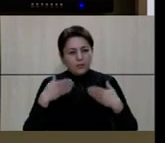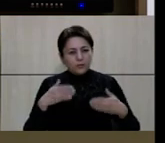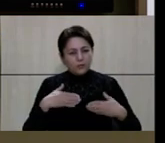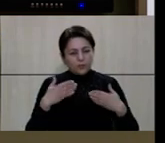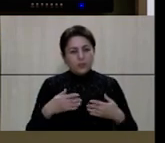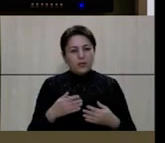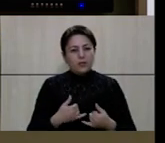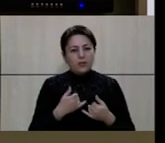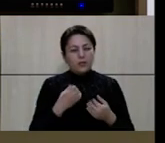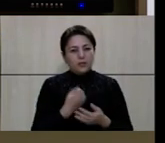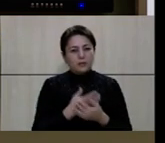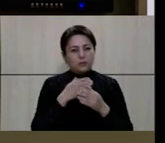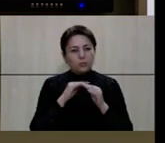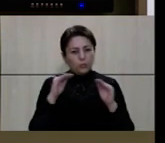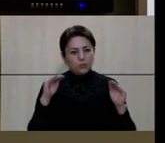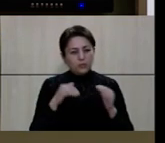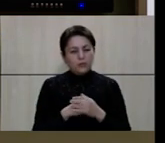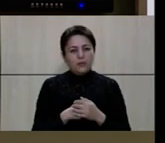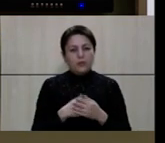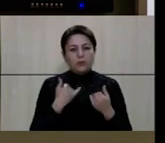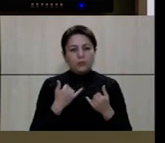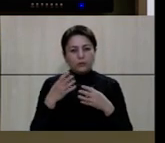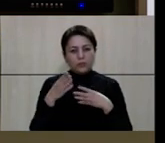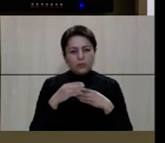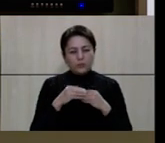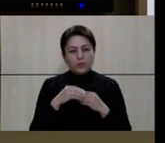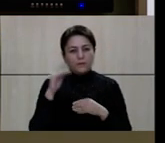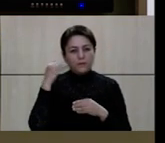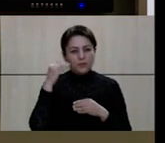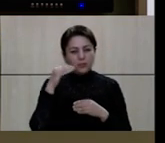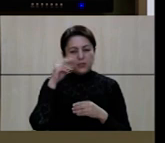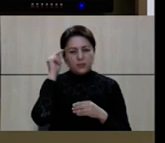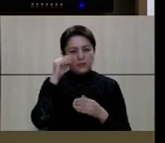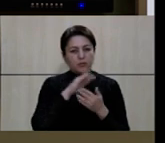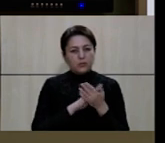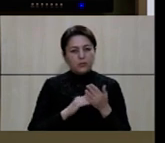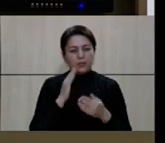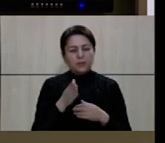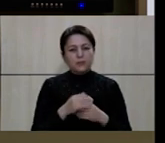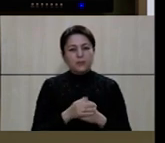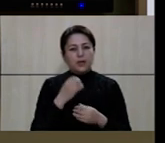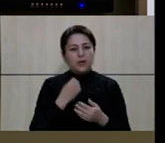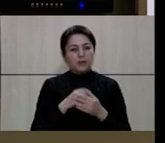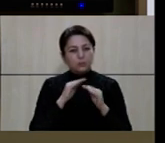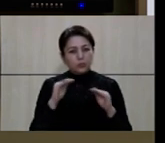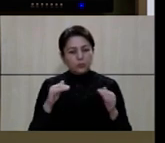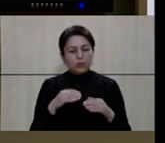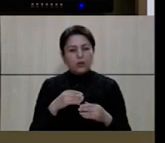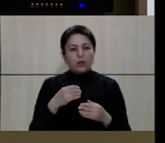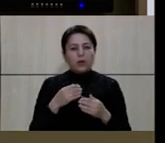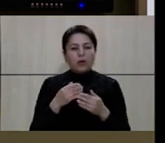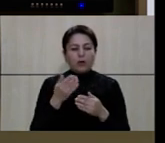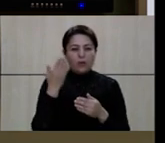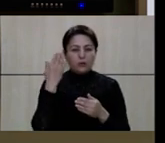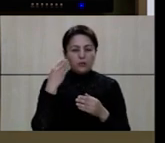Ассаламу алейкум, азиз оқувчилар. Bugun biz siz bilan fizika darsini davom ettiramiz. Aziz o'quvchilar, o'tilgan